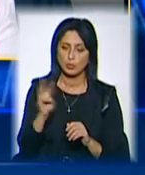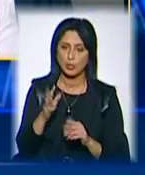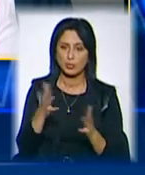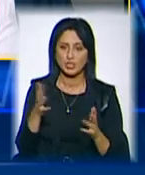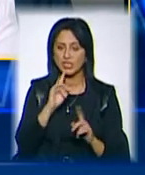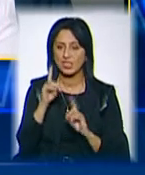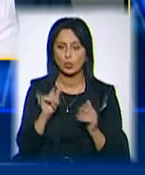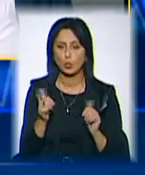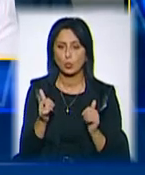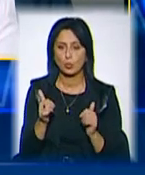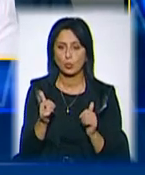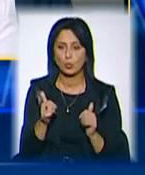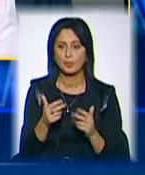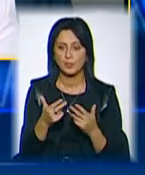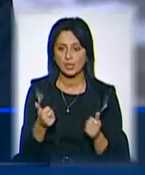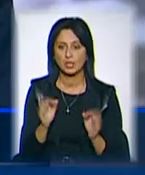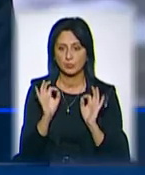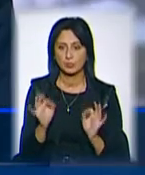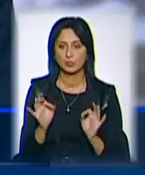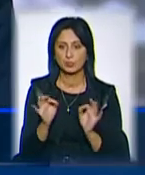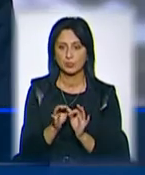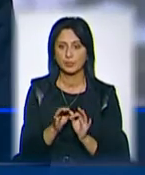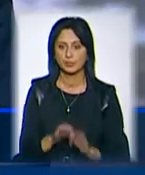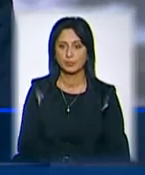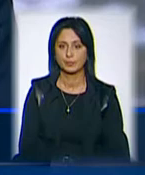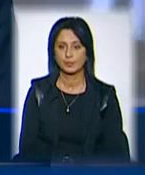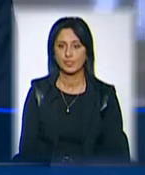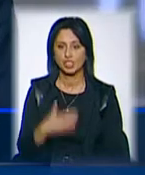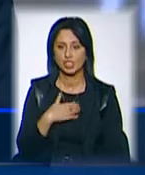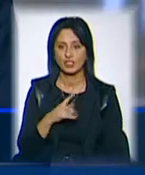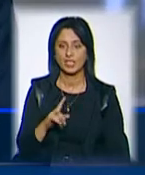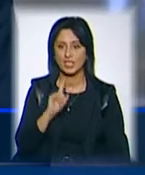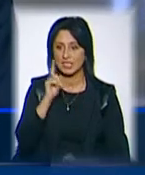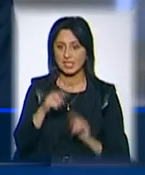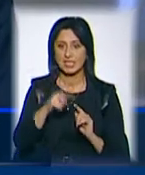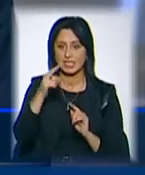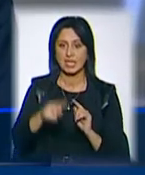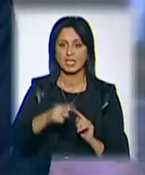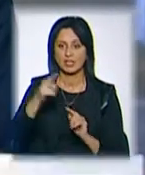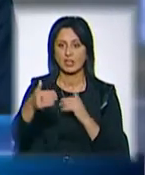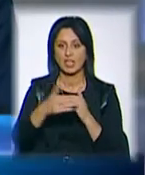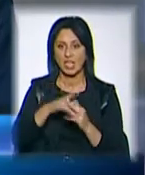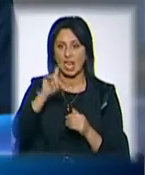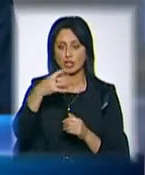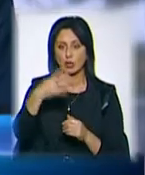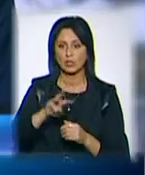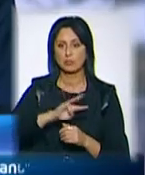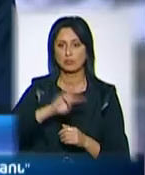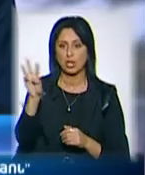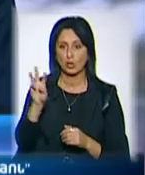მეტი წელიწადში, თუ როგორ მოხდება ეს ყველა? დიახ, აბსოლუტურად მართლა ვზანდეთ ბატონო დავით, ჩვენ შემდეგი წლების განმავლობაში დაახლოებით 140